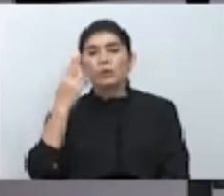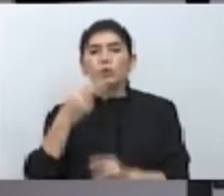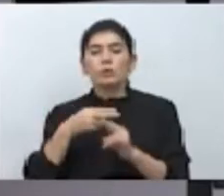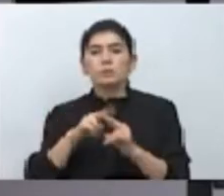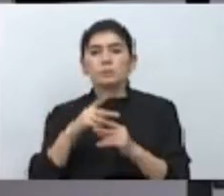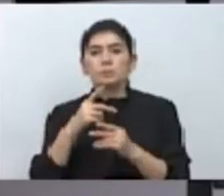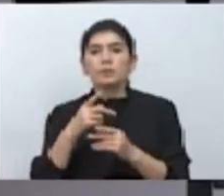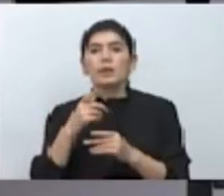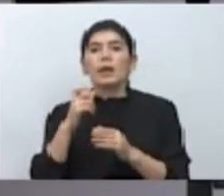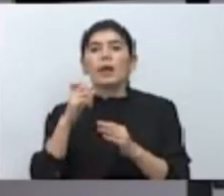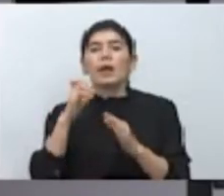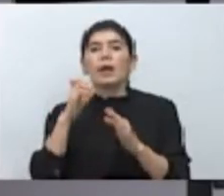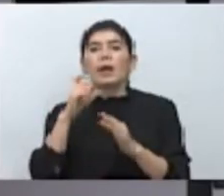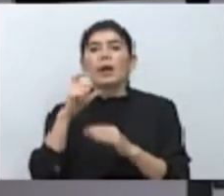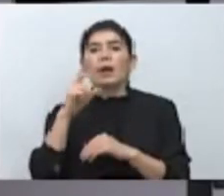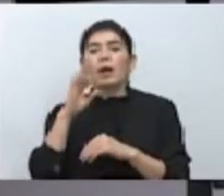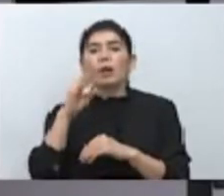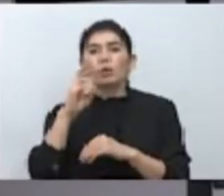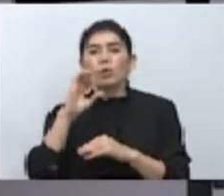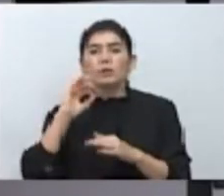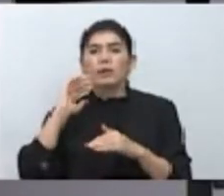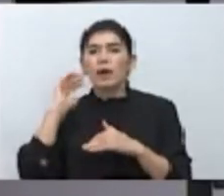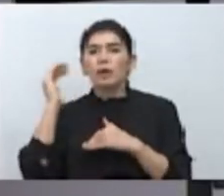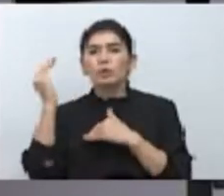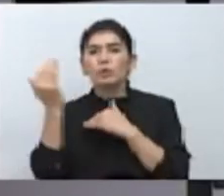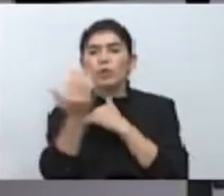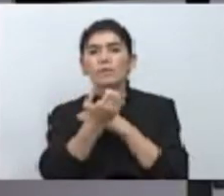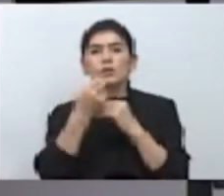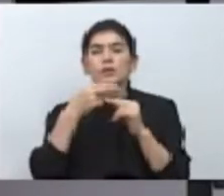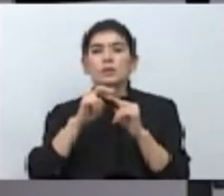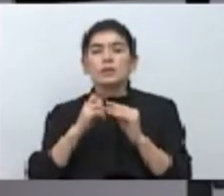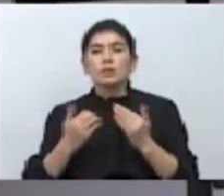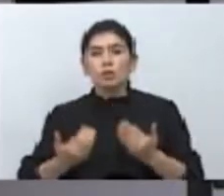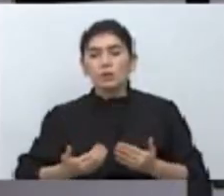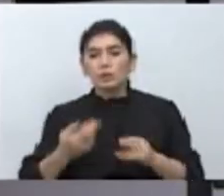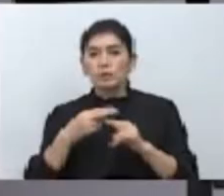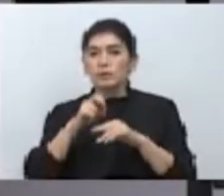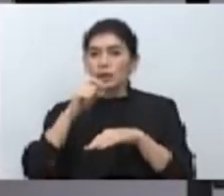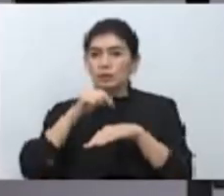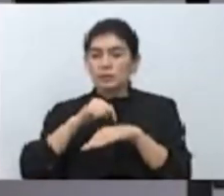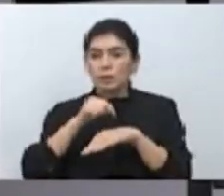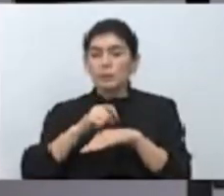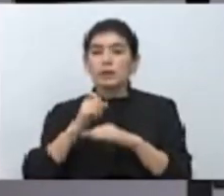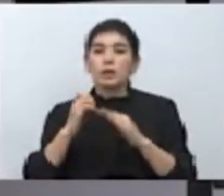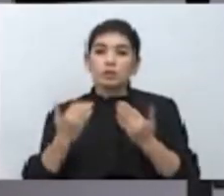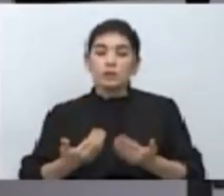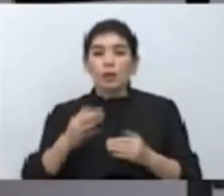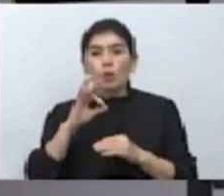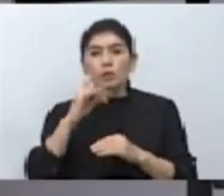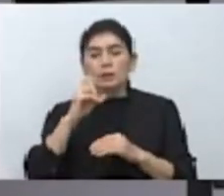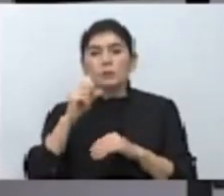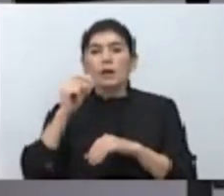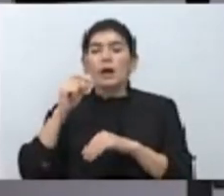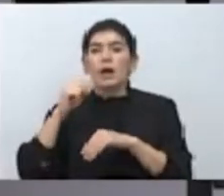bildiradi. Ekologiya fani esa atrof muhit, uni tirik organizmlarga ta'siri va tirik organizmni